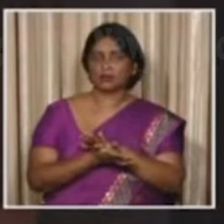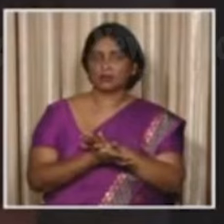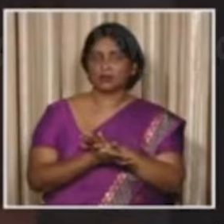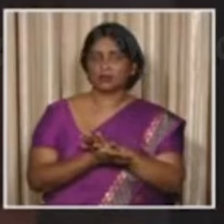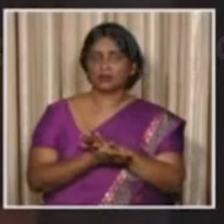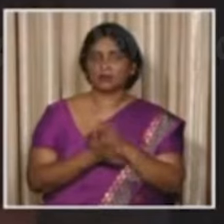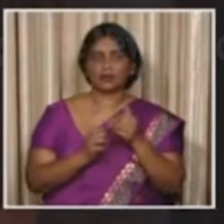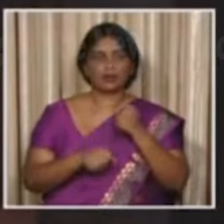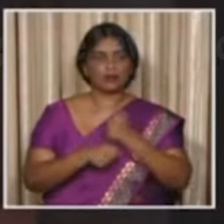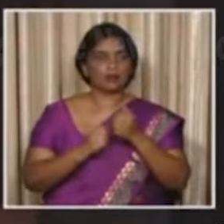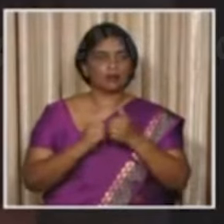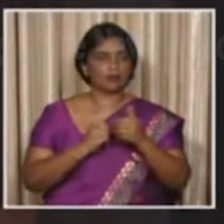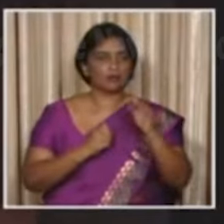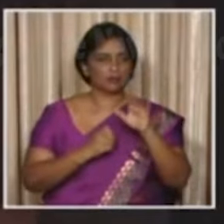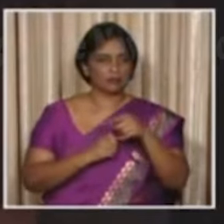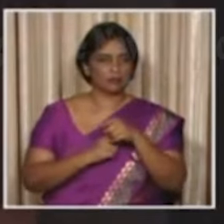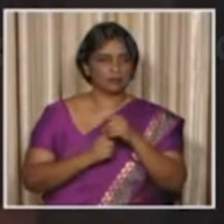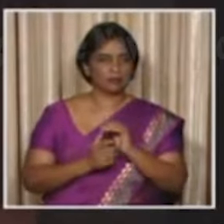පවතින රජයේ වගකීමක්.